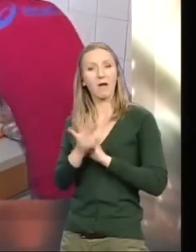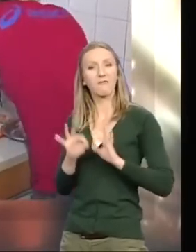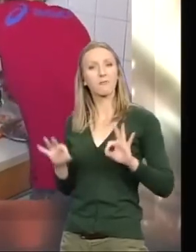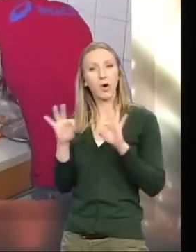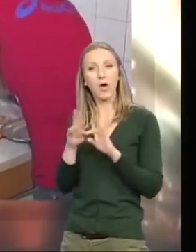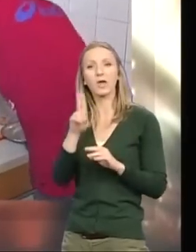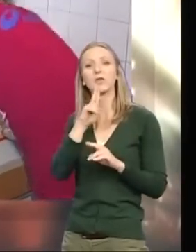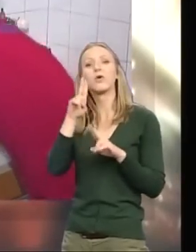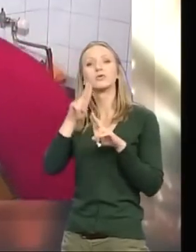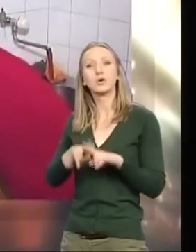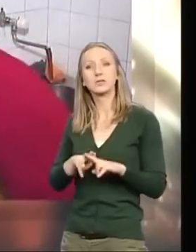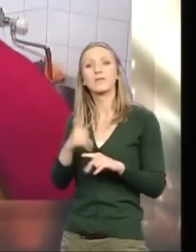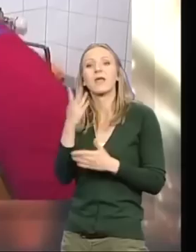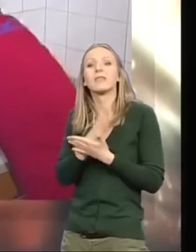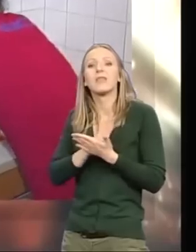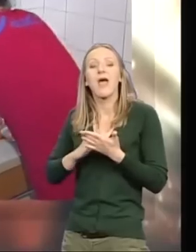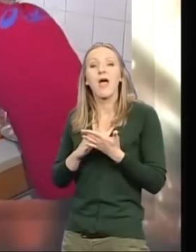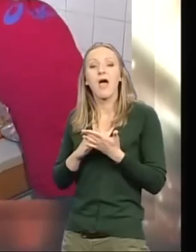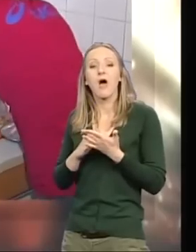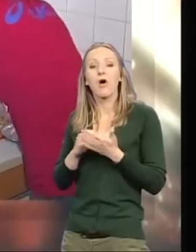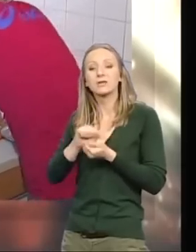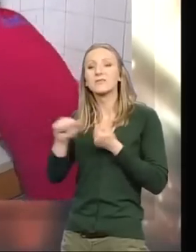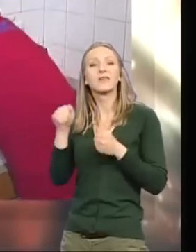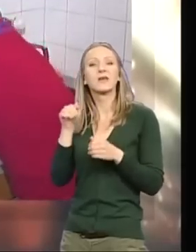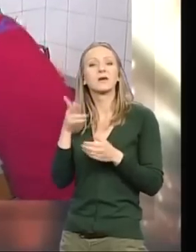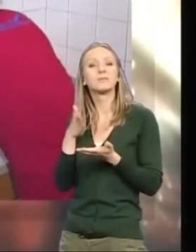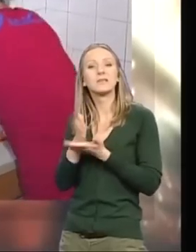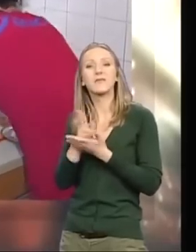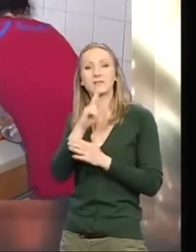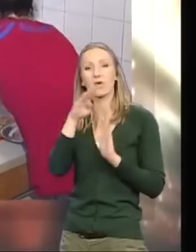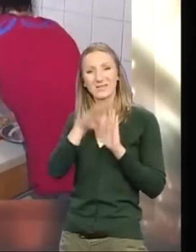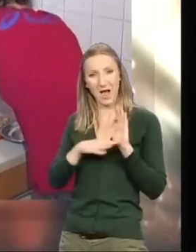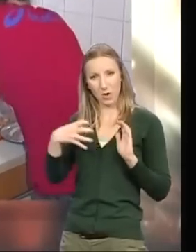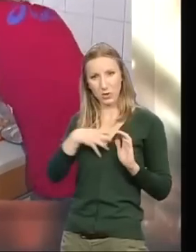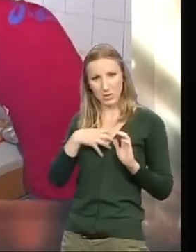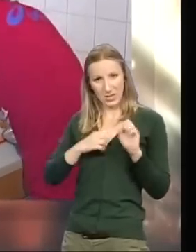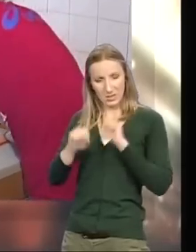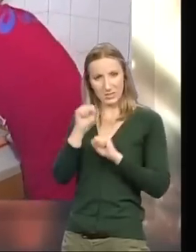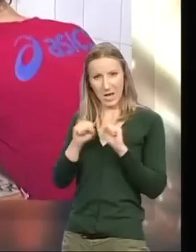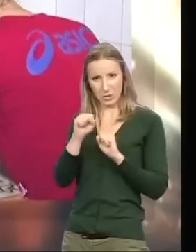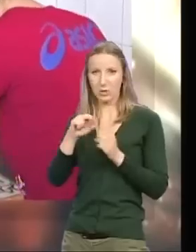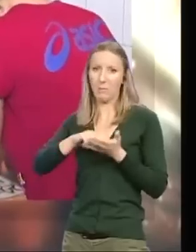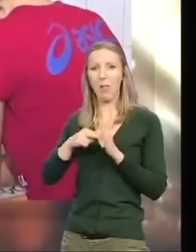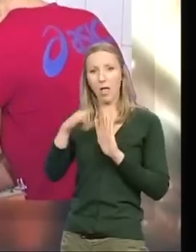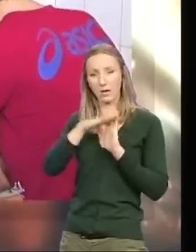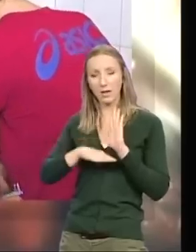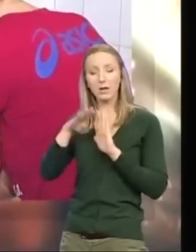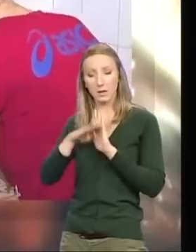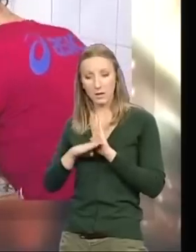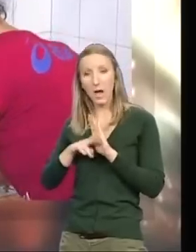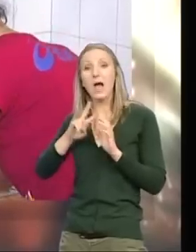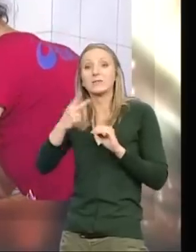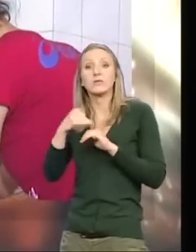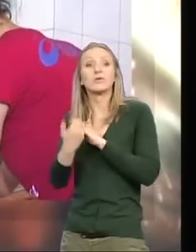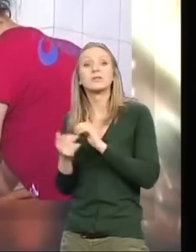će postati sastanik do svih servisa koje je zakon o socijalni zaštiti predviđa, a s druge strane, sa setom